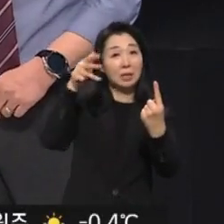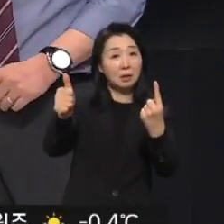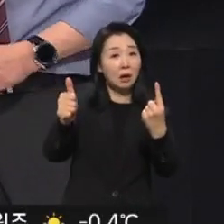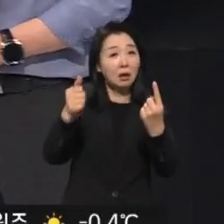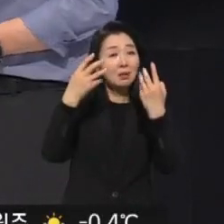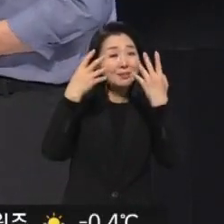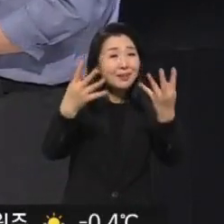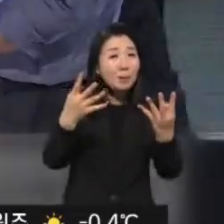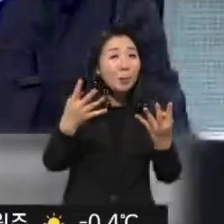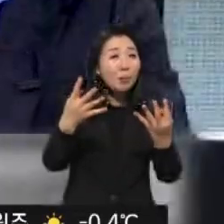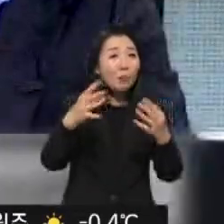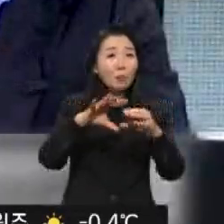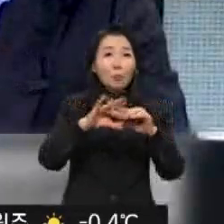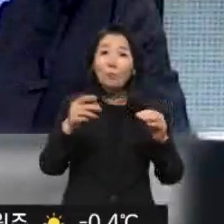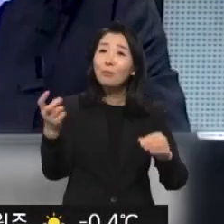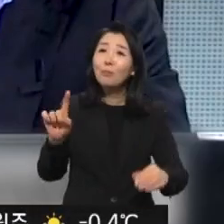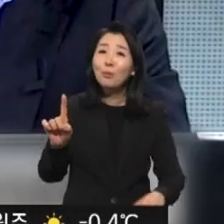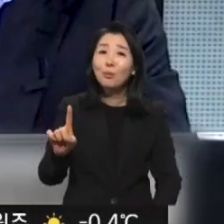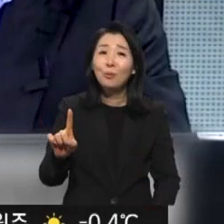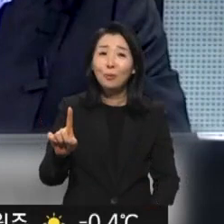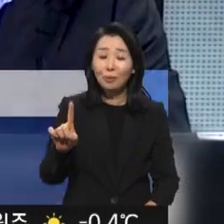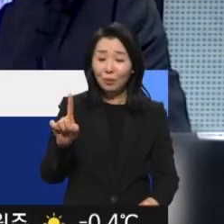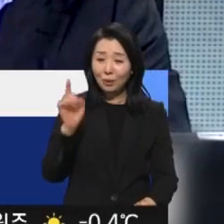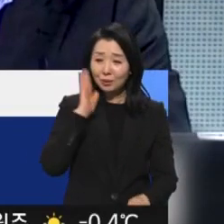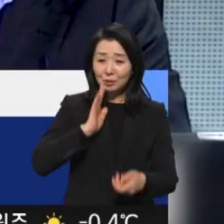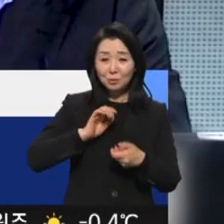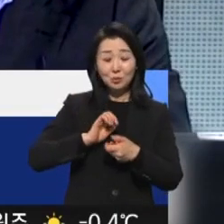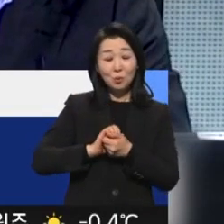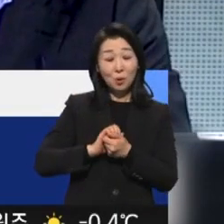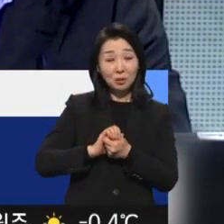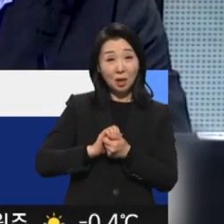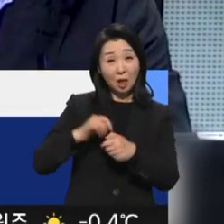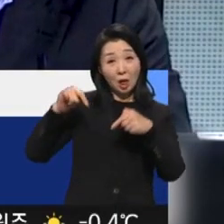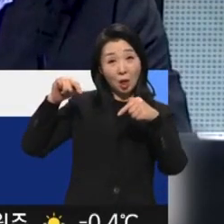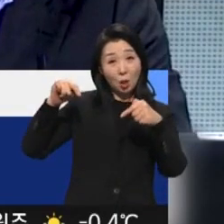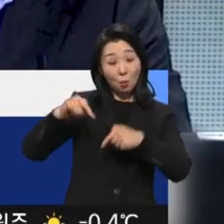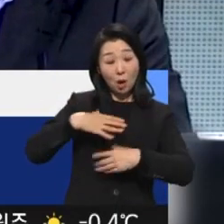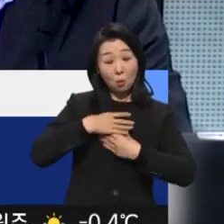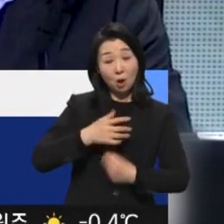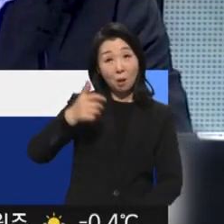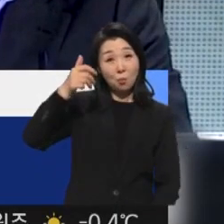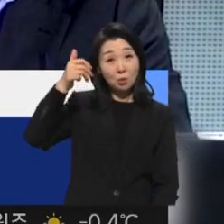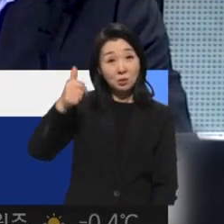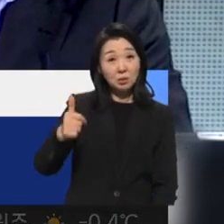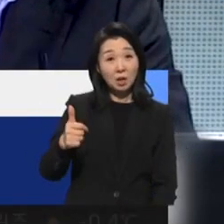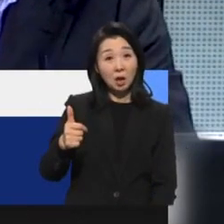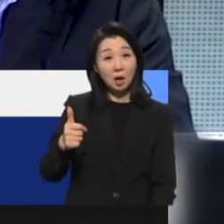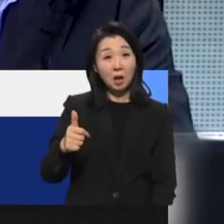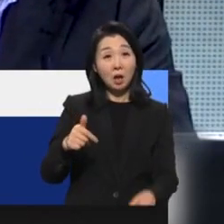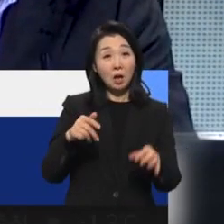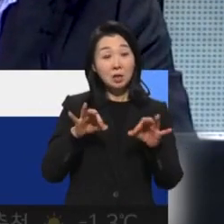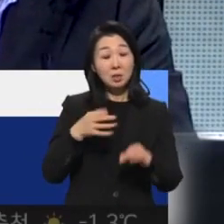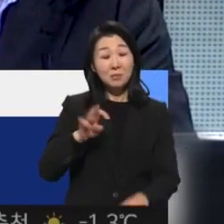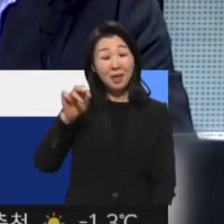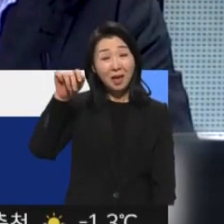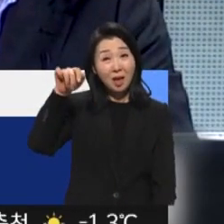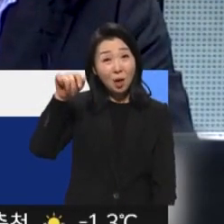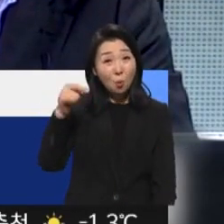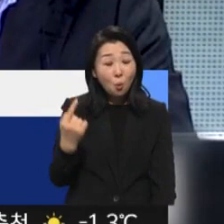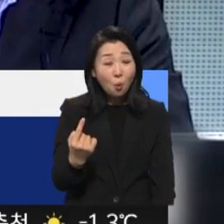할까요? 지금 청와대 그 외교안보수석입니까? 김태효 씨. 네. 판결문의 잉크도 말하기